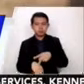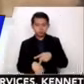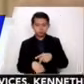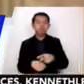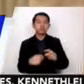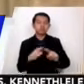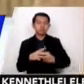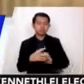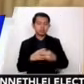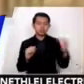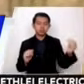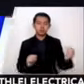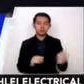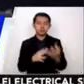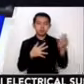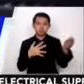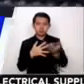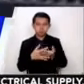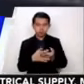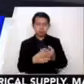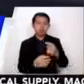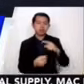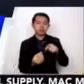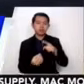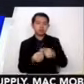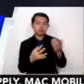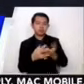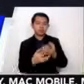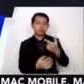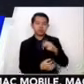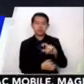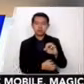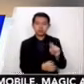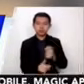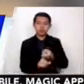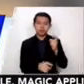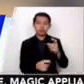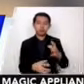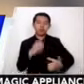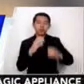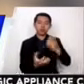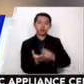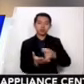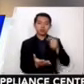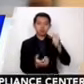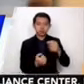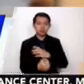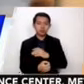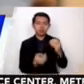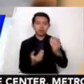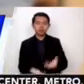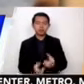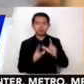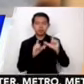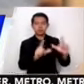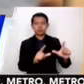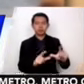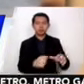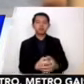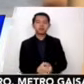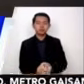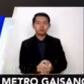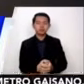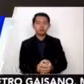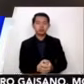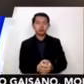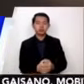corruption na inilabas ng korte sa Tarlac. Maging ang Bureau of Immigration, isinilbi ang mission order laban kay Guo na naharap sa immigration violations.